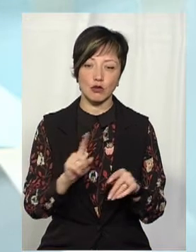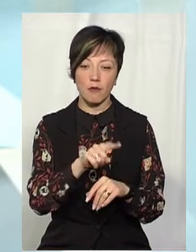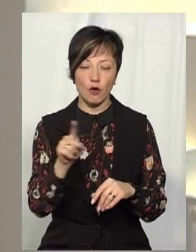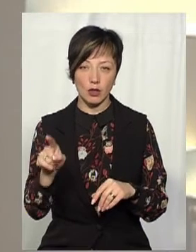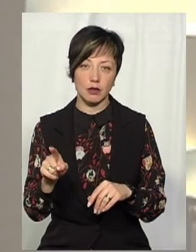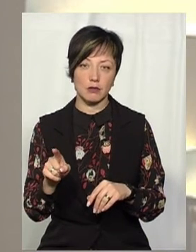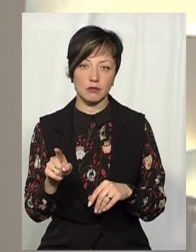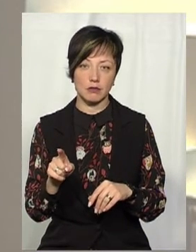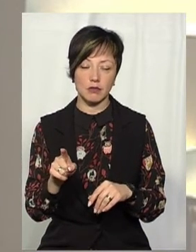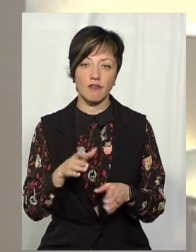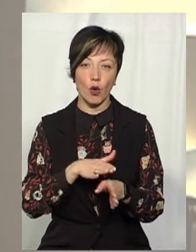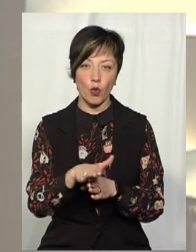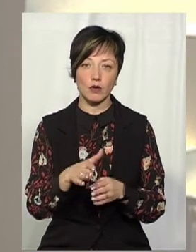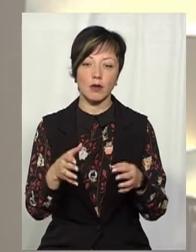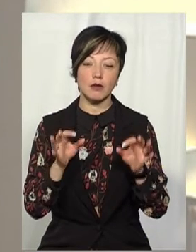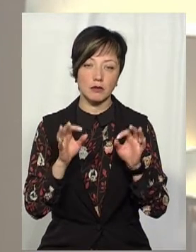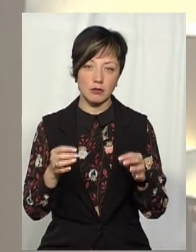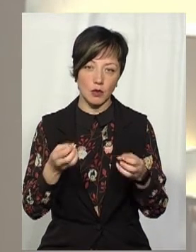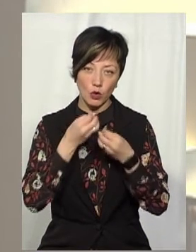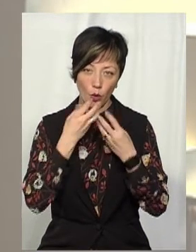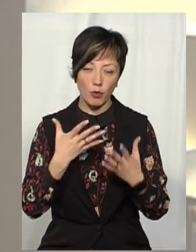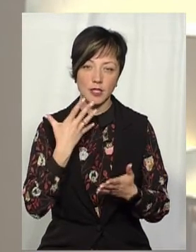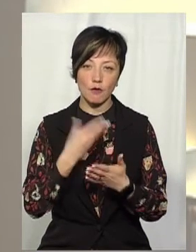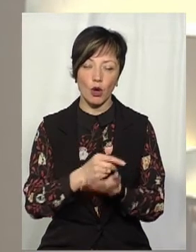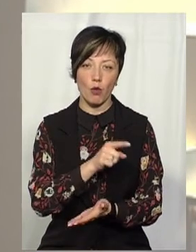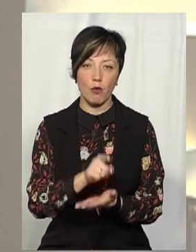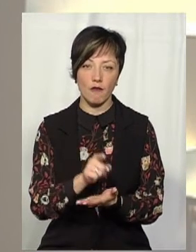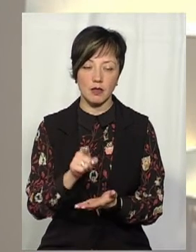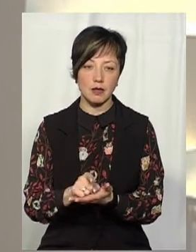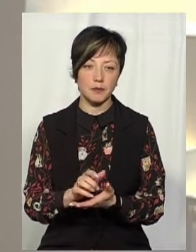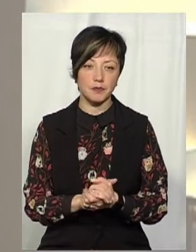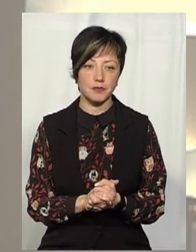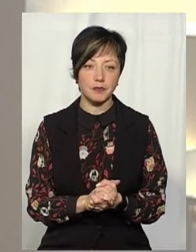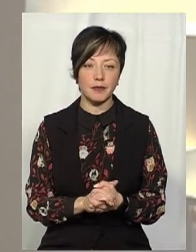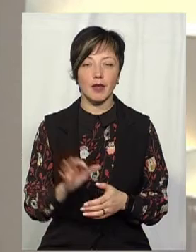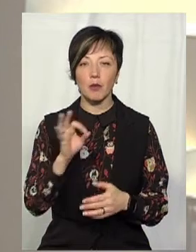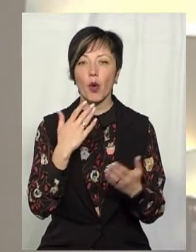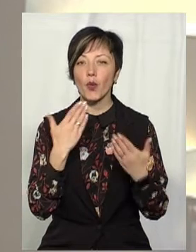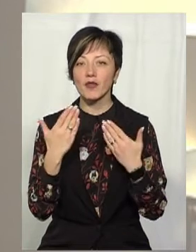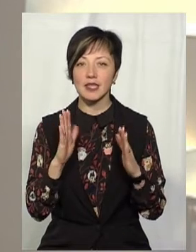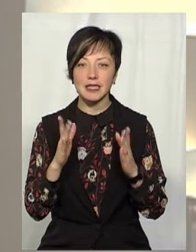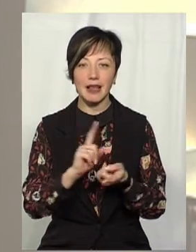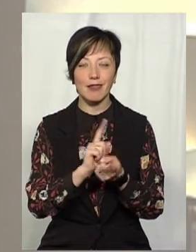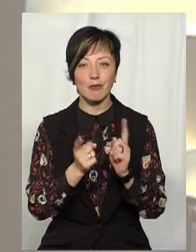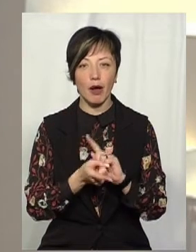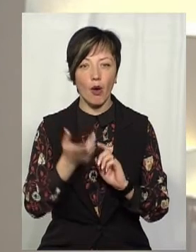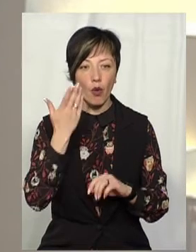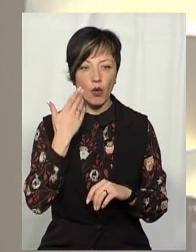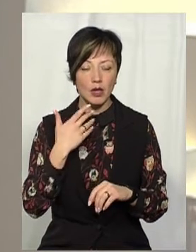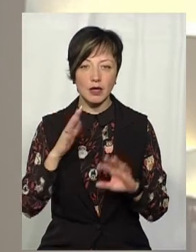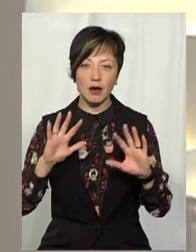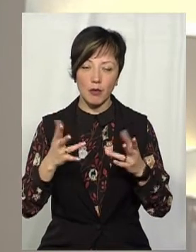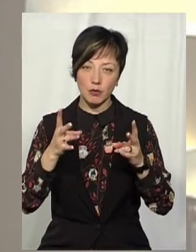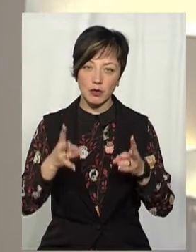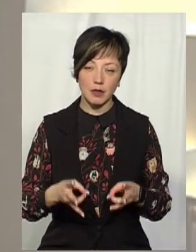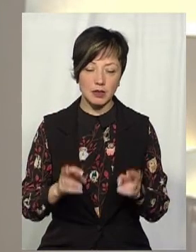вони виконували належно свої обов'язки. І от стосовно комунікації тільки навпаки. От коли що